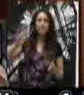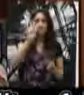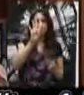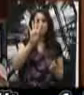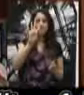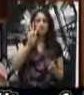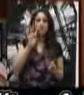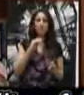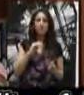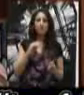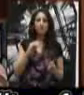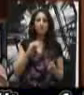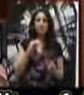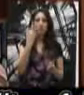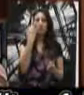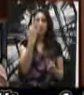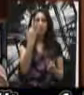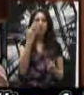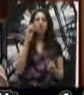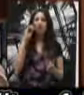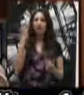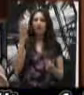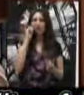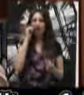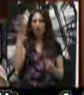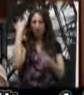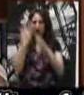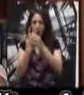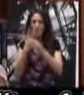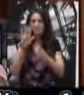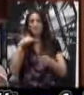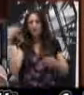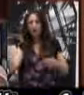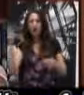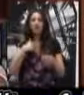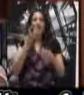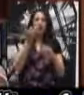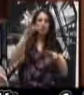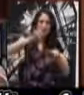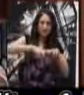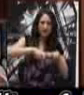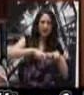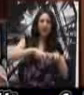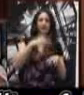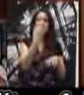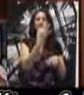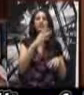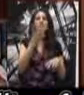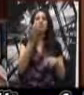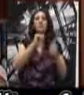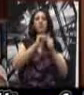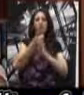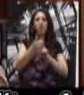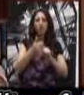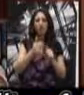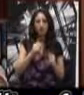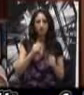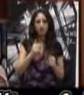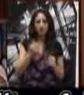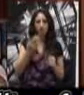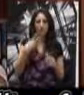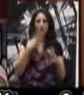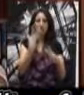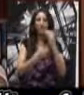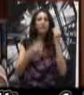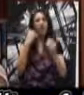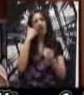عيال، معايا تلاتة أبوهم متوفي ومعايا اتنين تاني يعني أبوهم مطلقني. فكان معايا منهم عيل كان تعبان، كان عيان